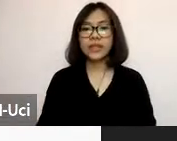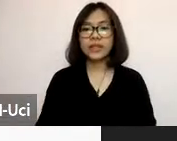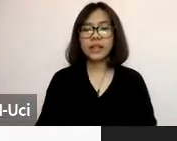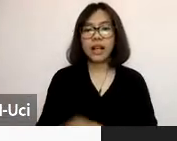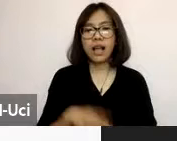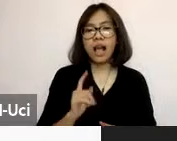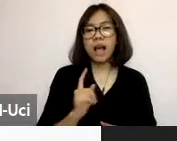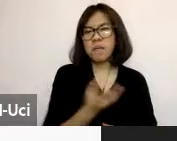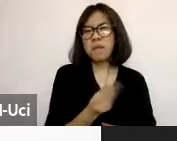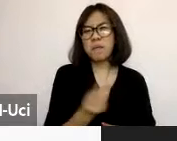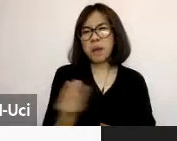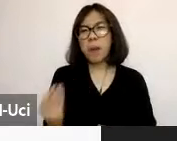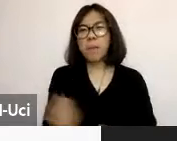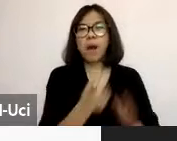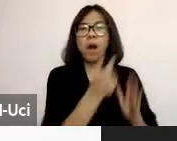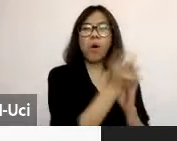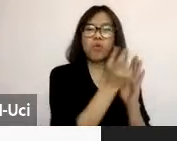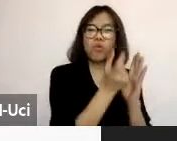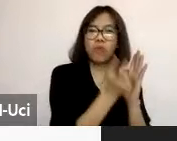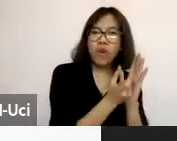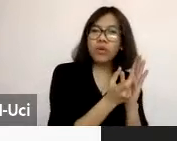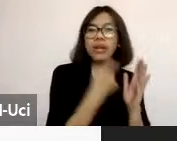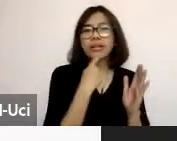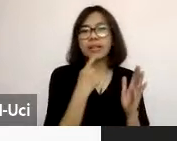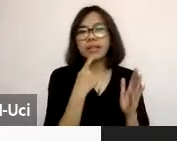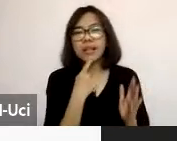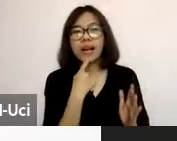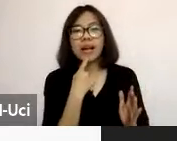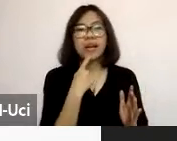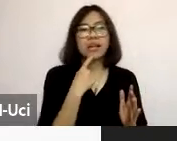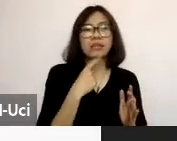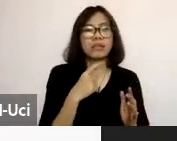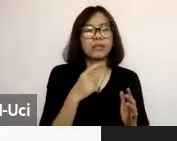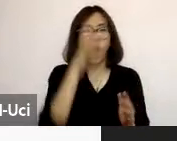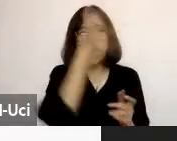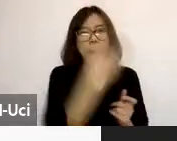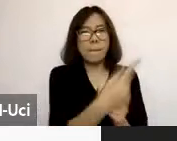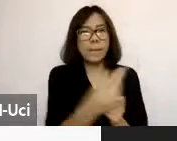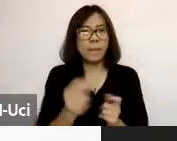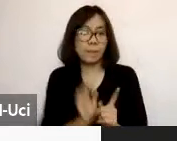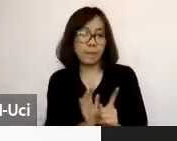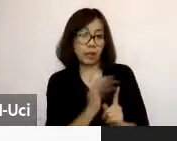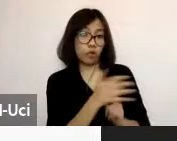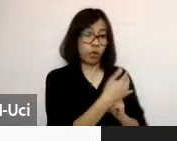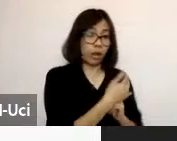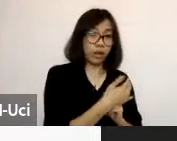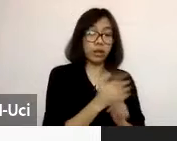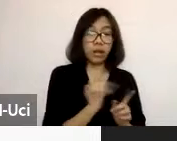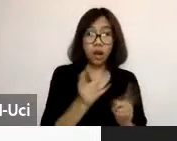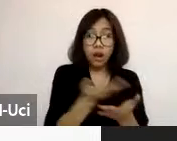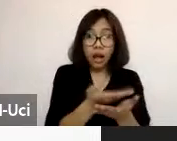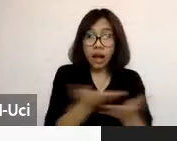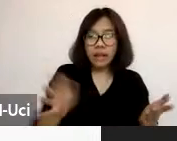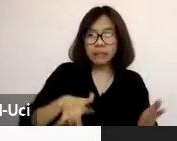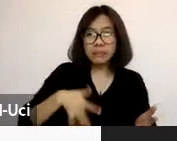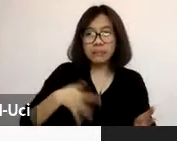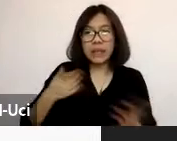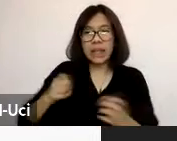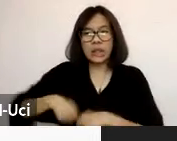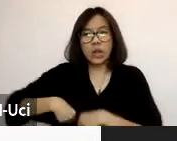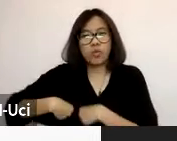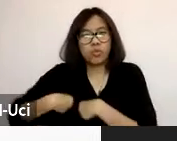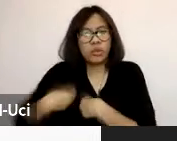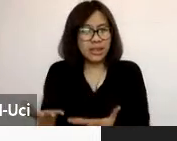beberapa undang-undang undang-undang Perlindungan Konsumen OJK kalau konsumen merasa dirugikan maka tindakan